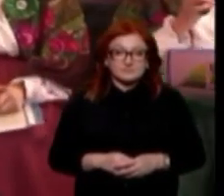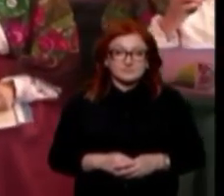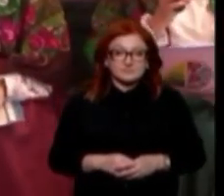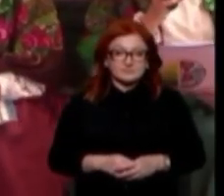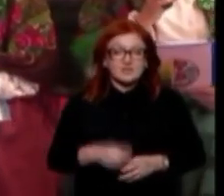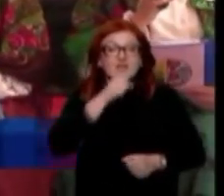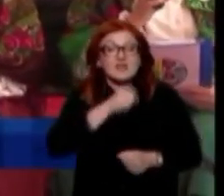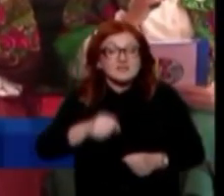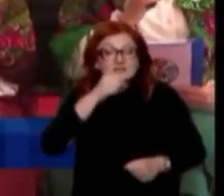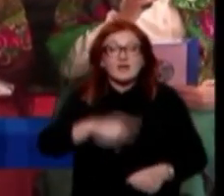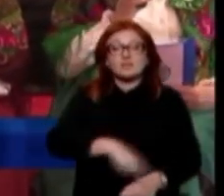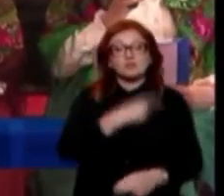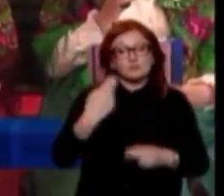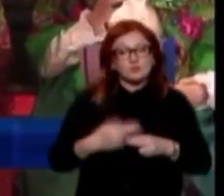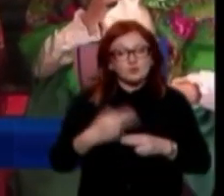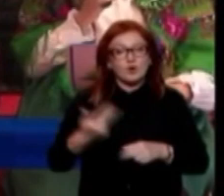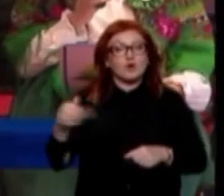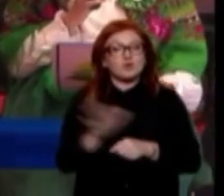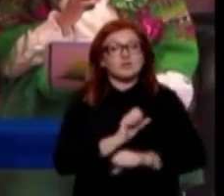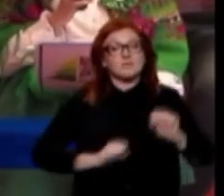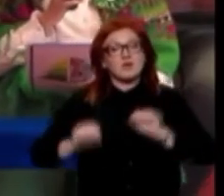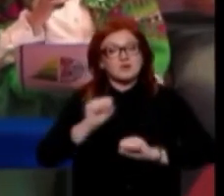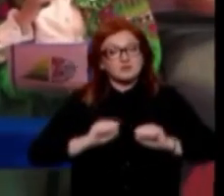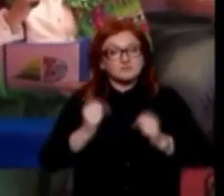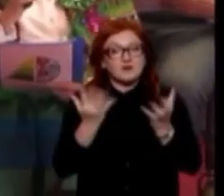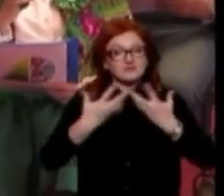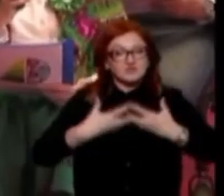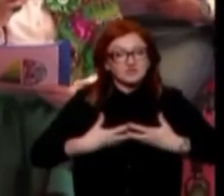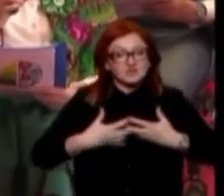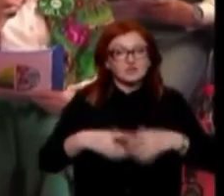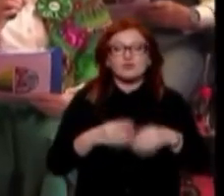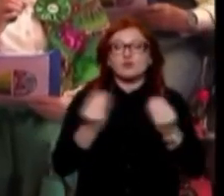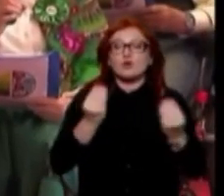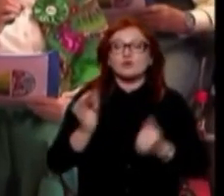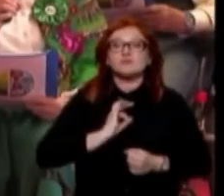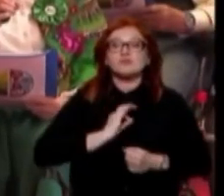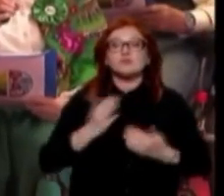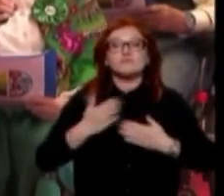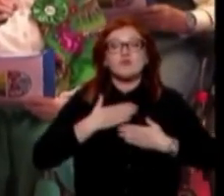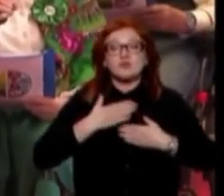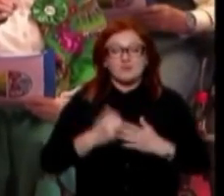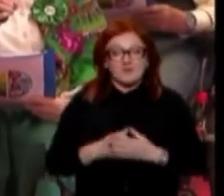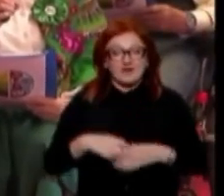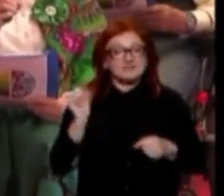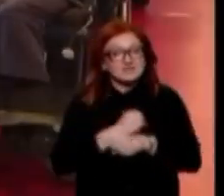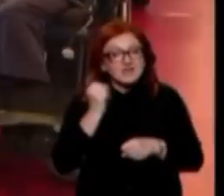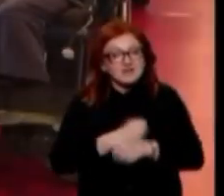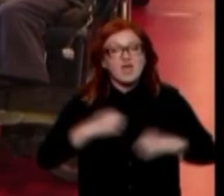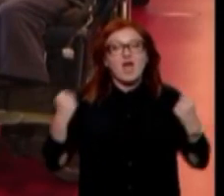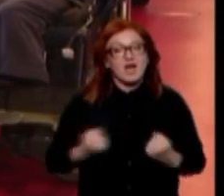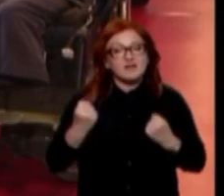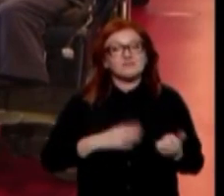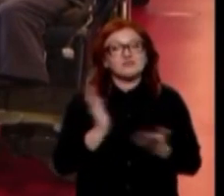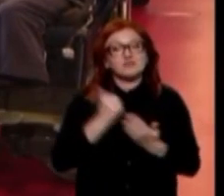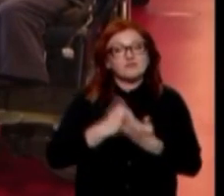Osoby starsze, przewlekle chore i z niepełnosprawnościami integrują się i rozwijają swoje pasje. Twórczej aktywności służy